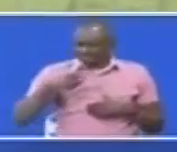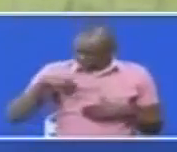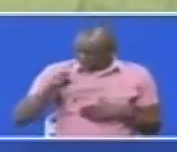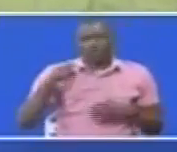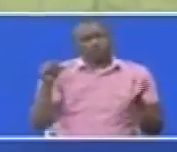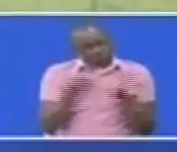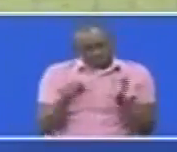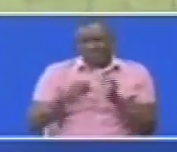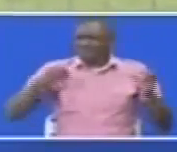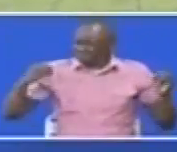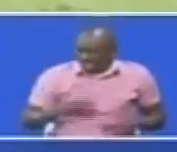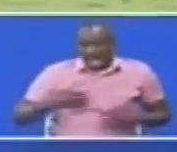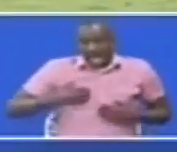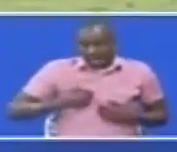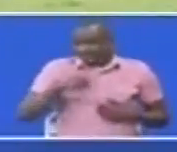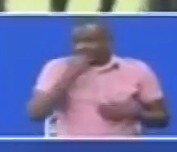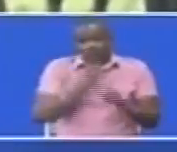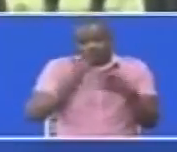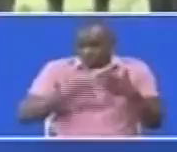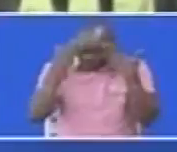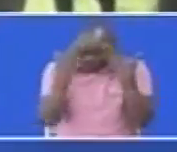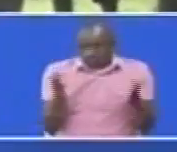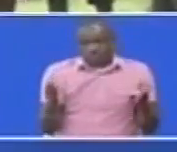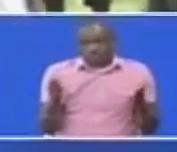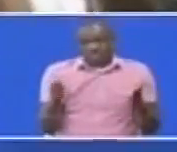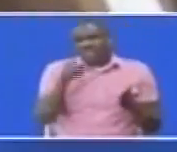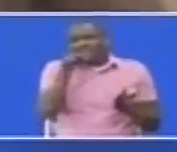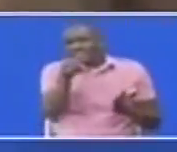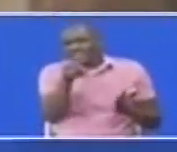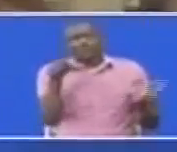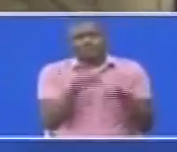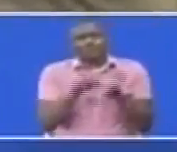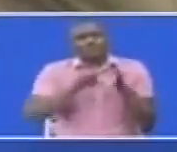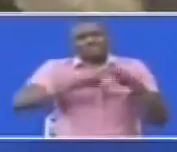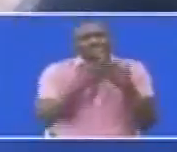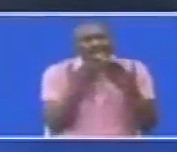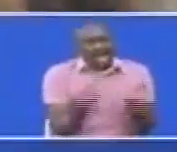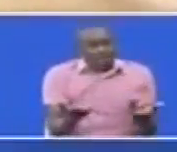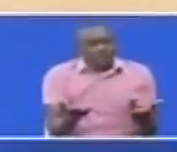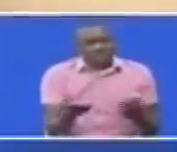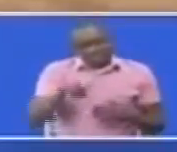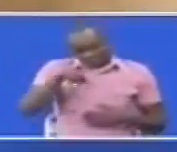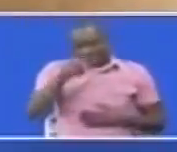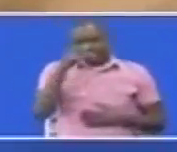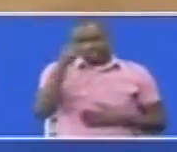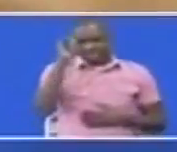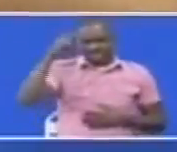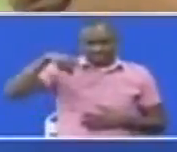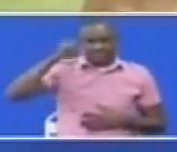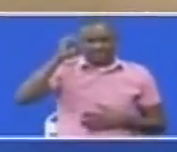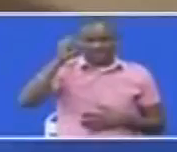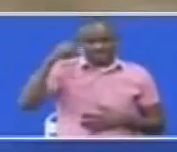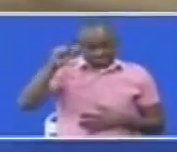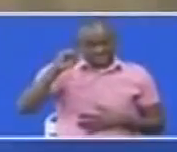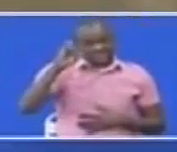hofu imewajaa, hawajui la kufanya. Chimbuko la swala zima ni mvutano kati ya jamii ya Kipsigis na Maasai.